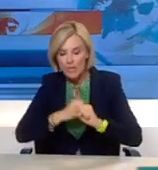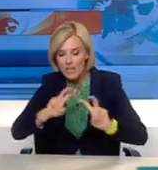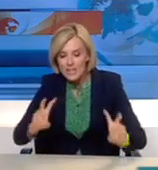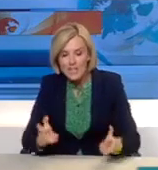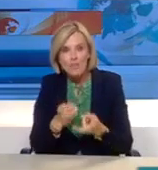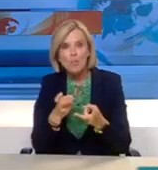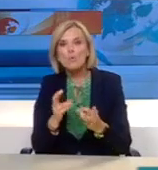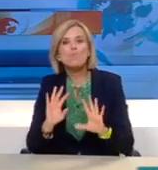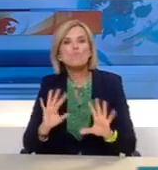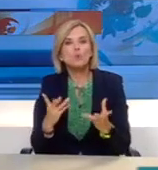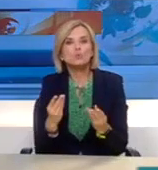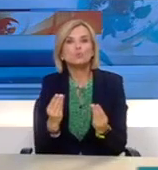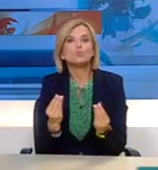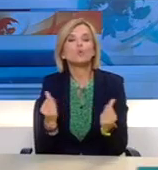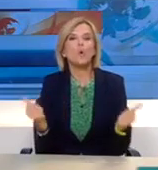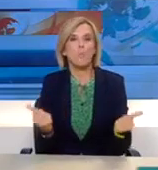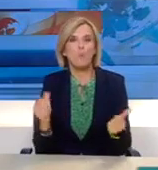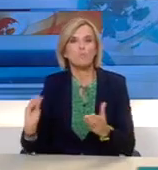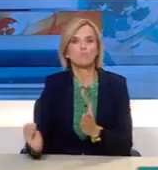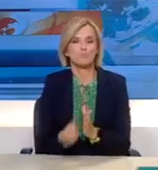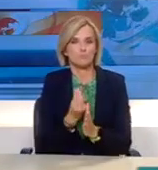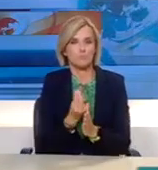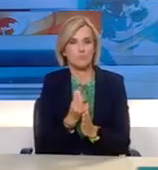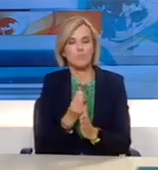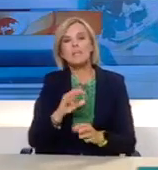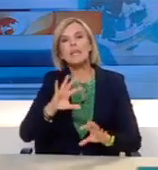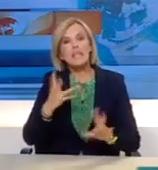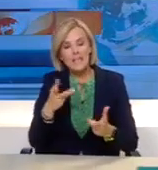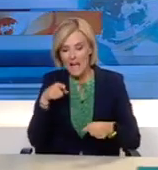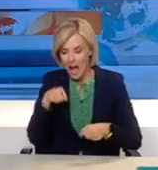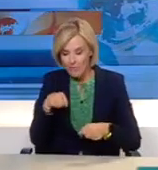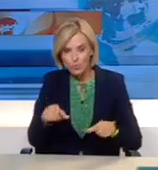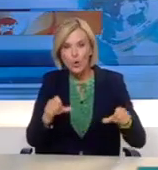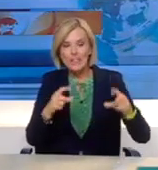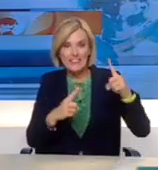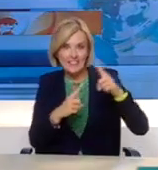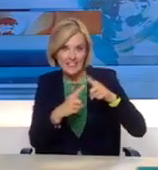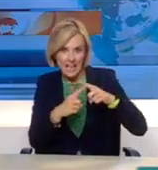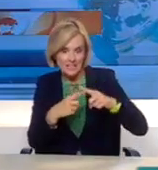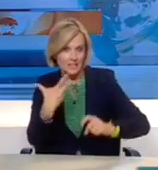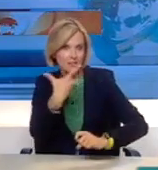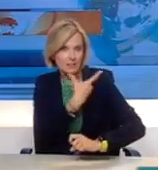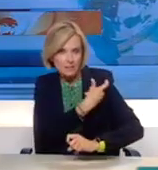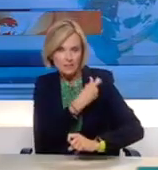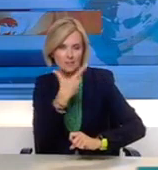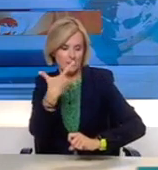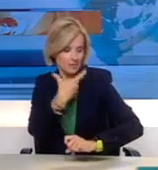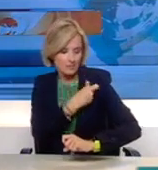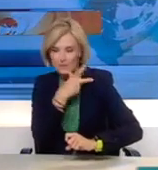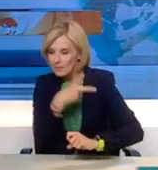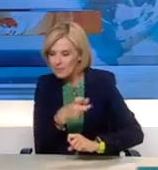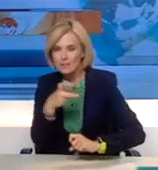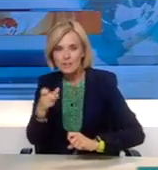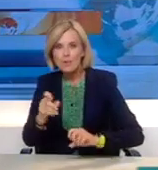που παρουσιάζει ύποπτα συμπτώματα, είτε σε ασυμπτωματικά άτομα για το λόγο της έγκαιρης διάγνωσης, ώστε να προστατευτεί ένας κλειστός